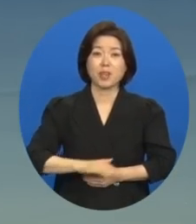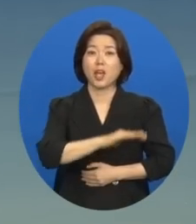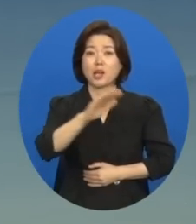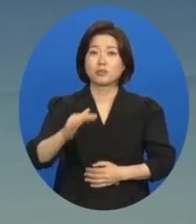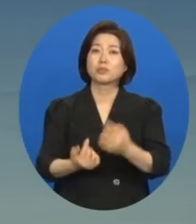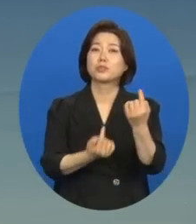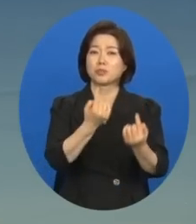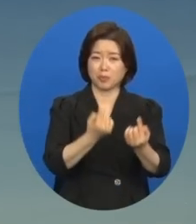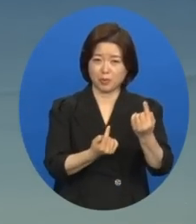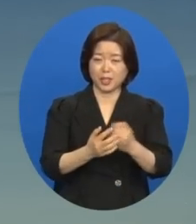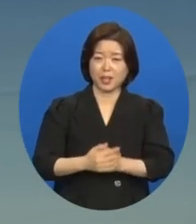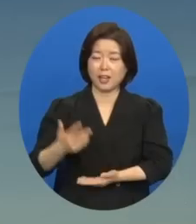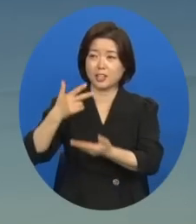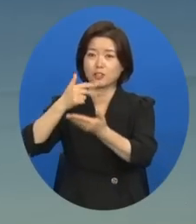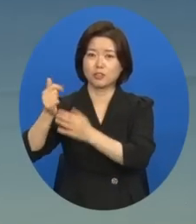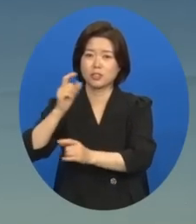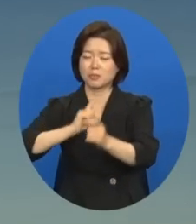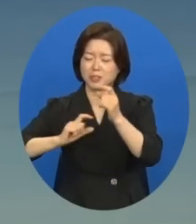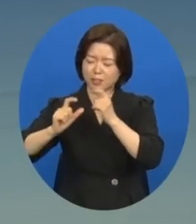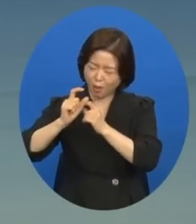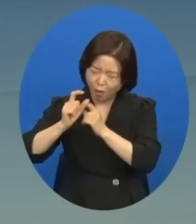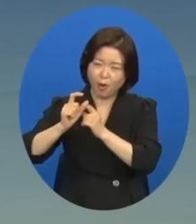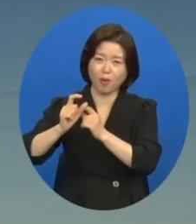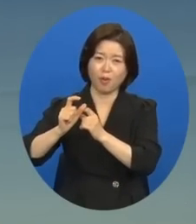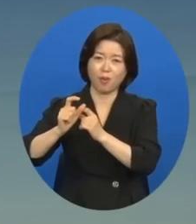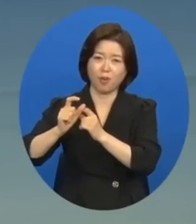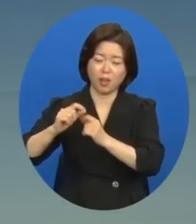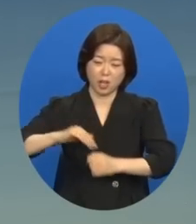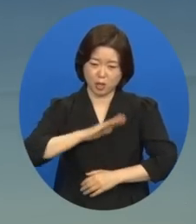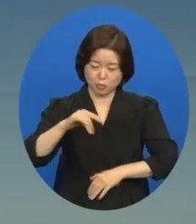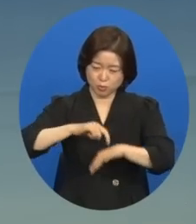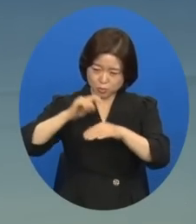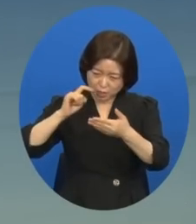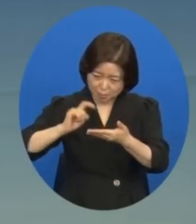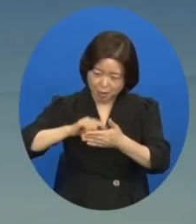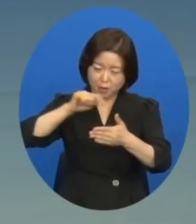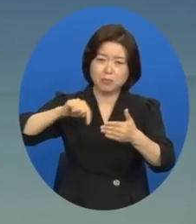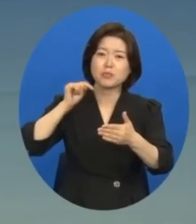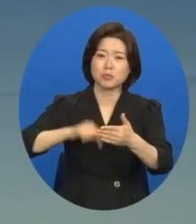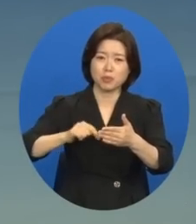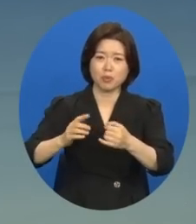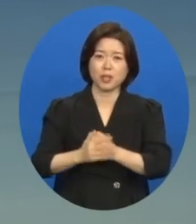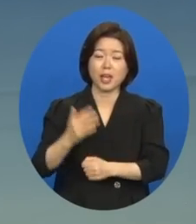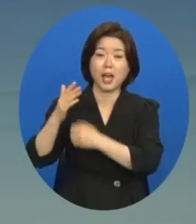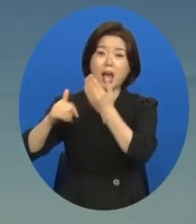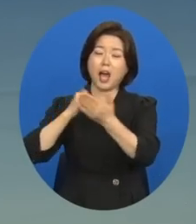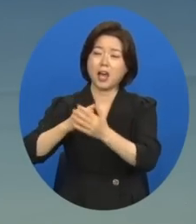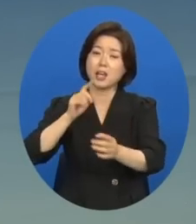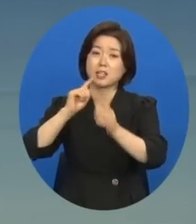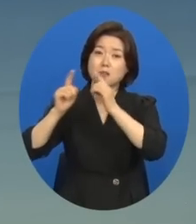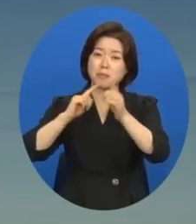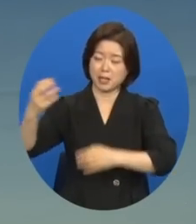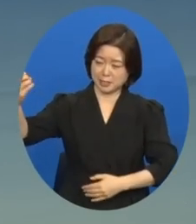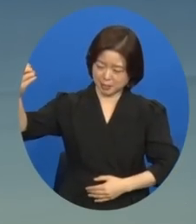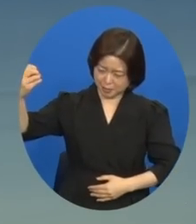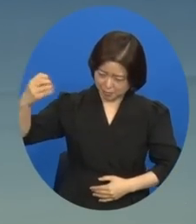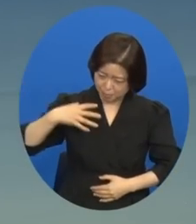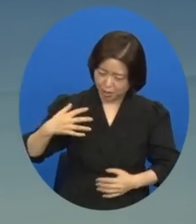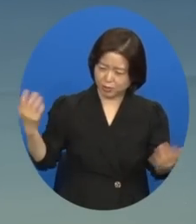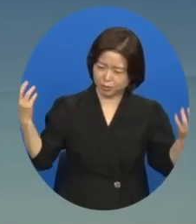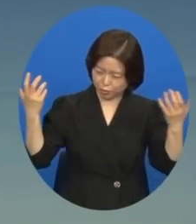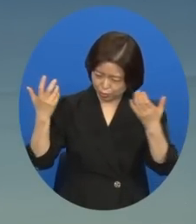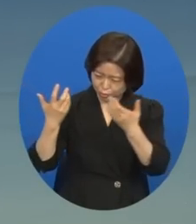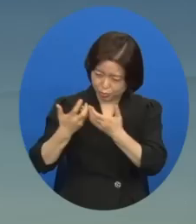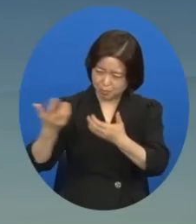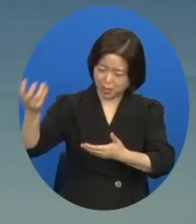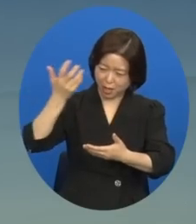우리보다 주님이 더욱 우리의 심령 가운데 하나님의 말씀으로 충만케